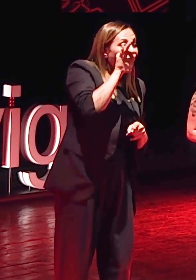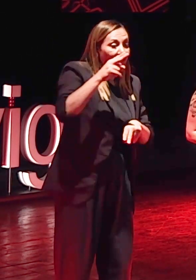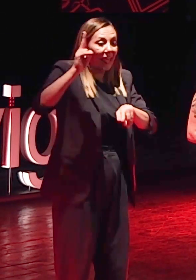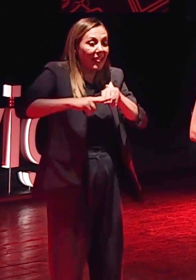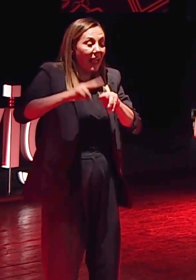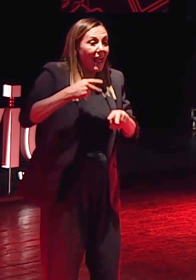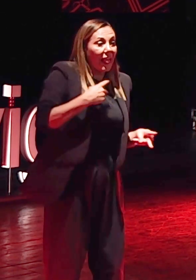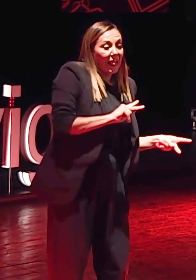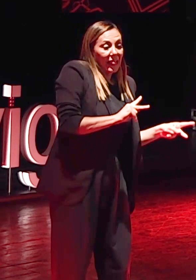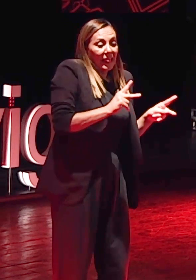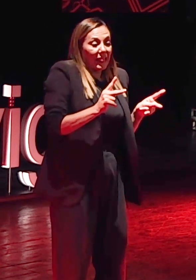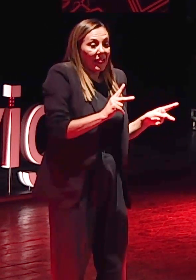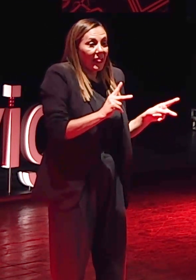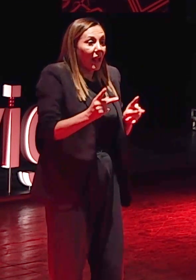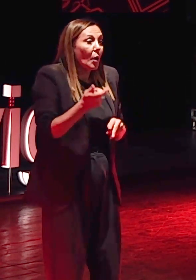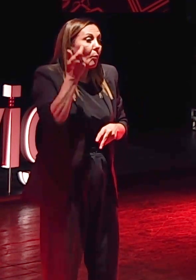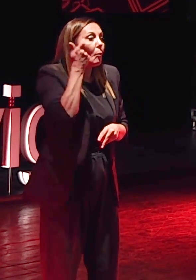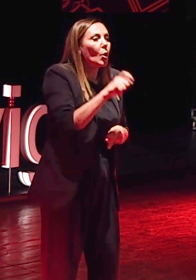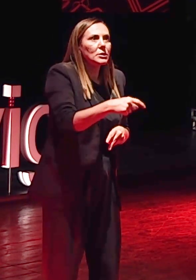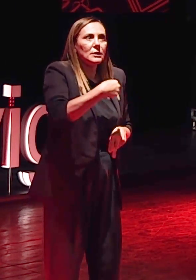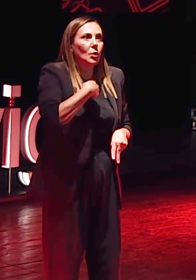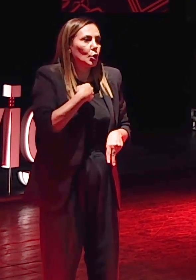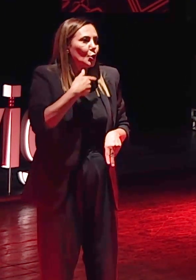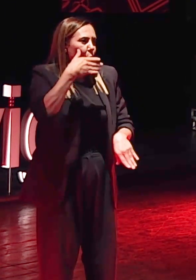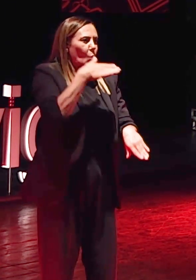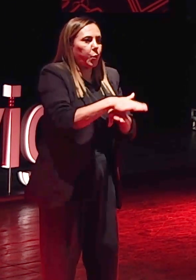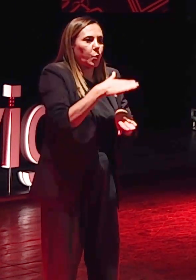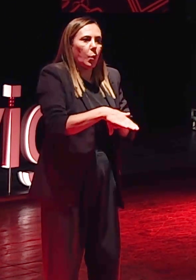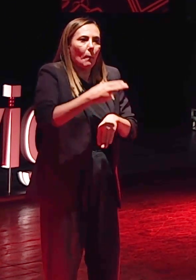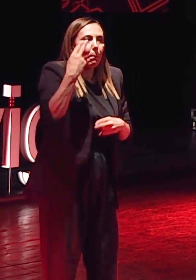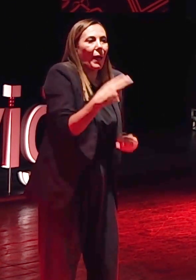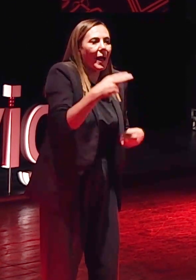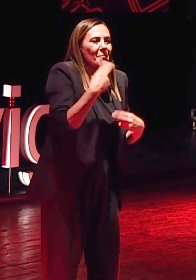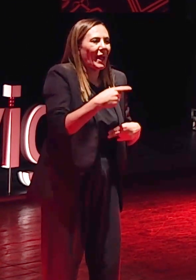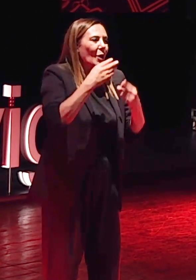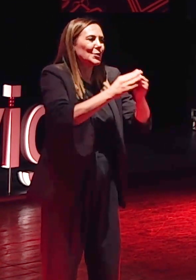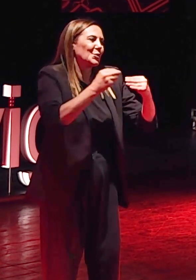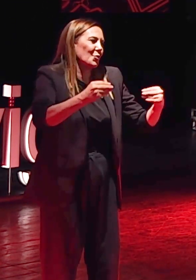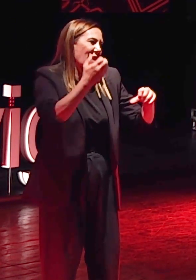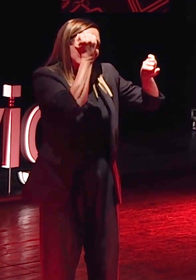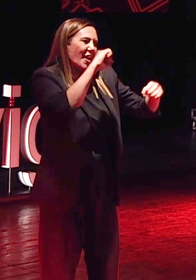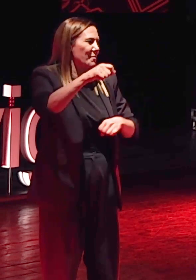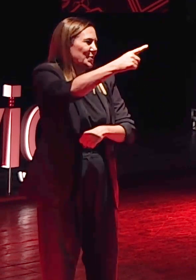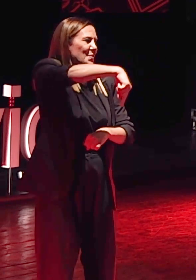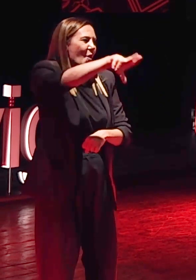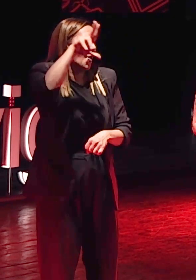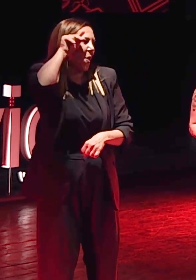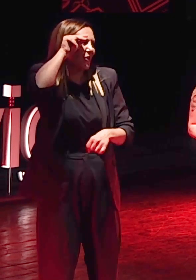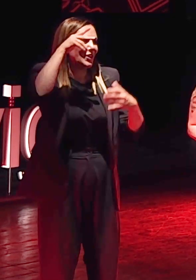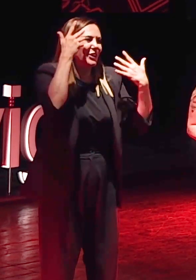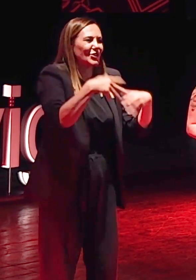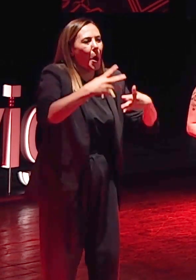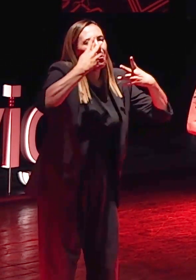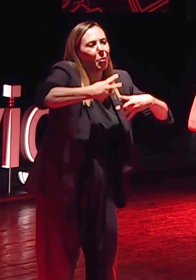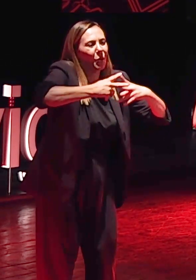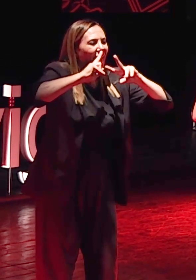all'italiano visto che non potevo utilizzare quel fantastico strumento che utilizzate tutti i giorni anche voi su quel motore